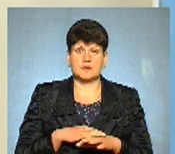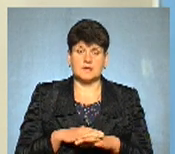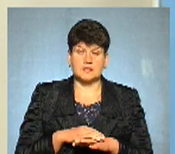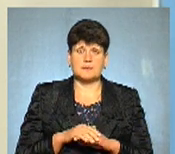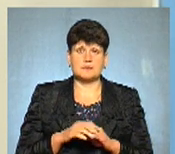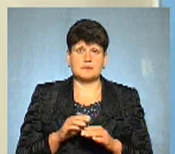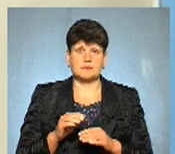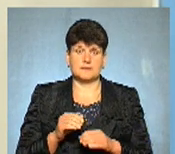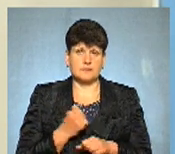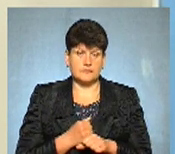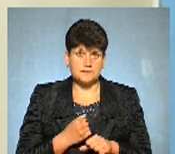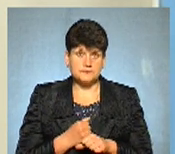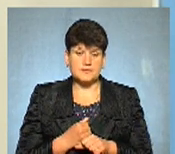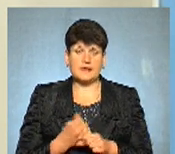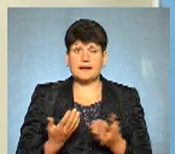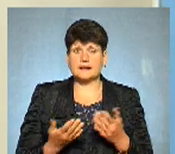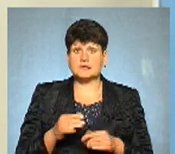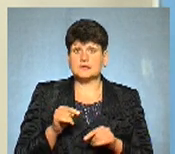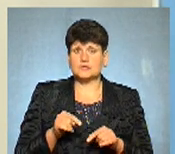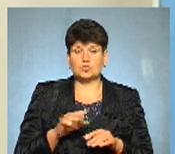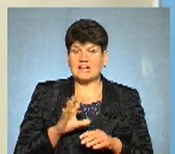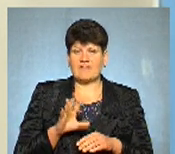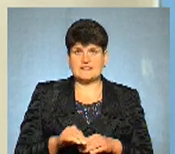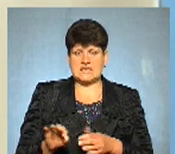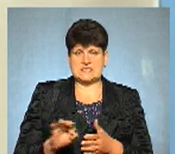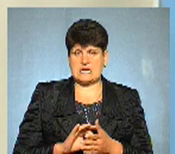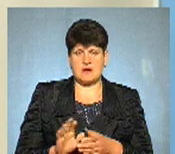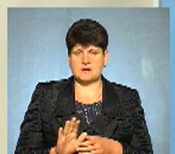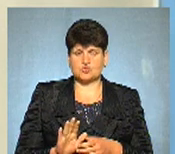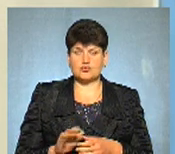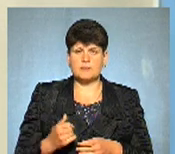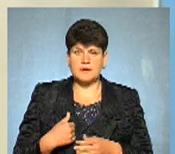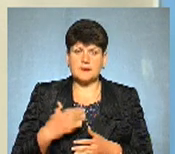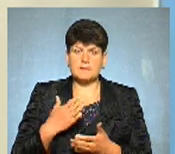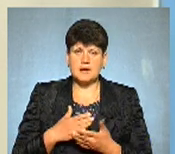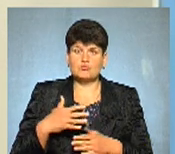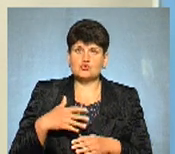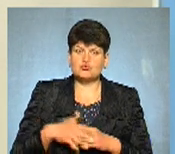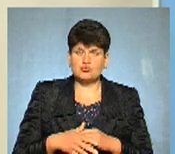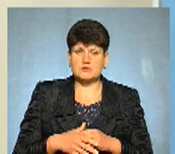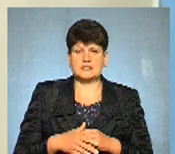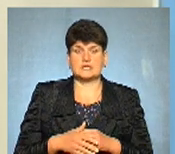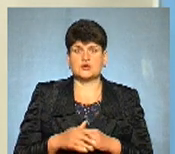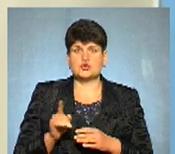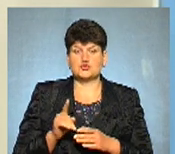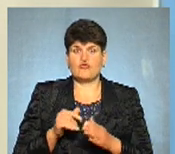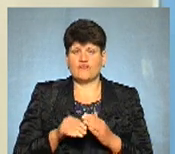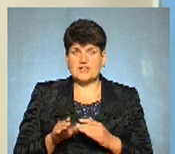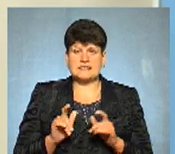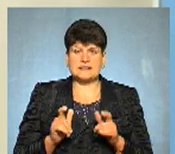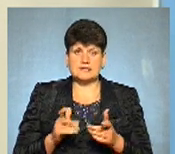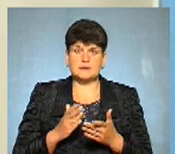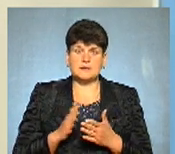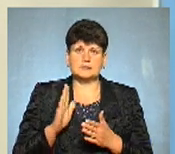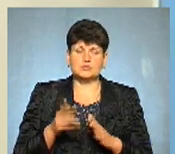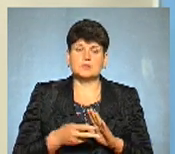базару. Але тут не все зразу. Тобто ми маємо зрозуміти, що вихід з карантину повинен бути